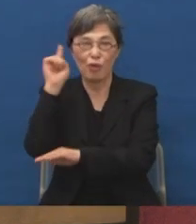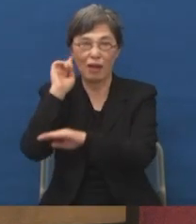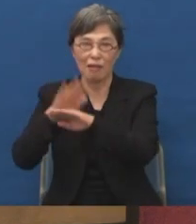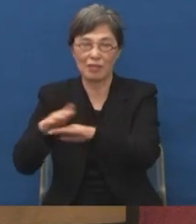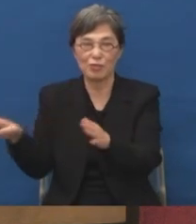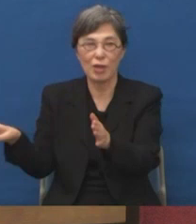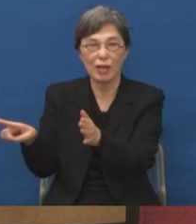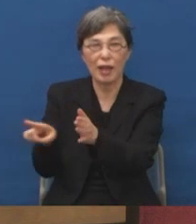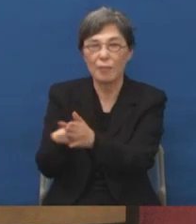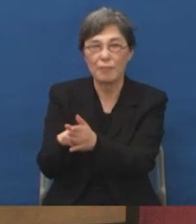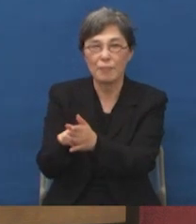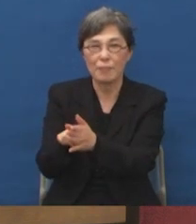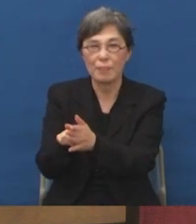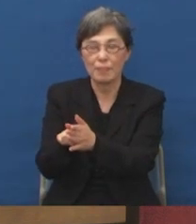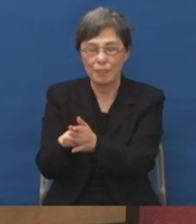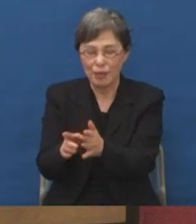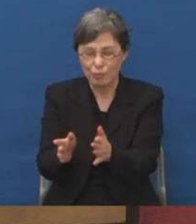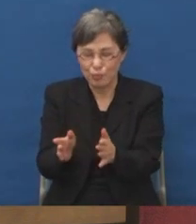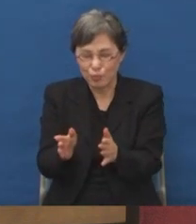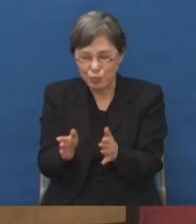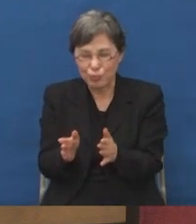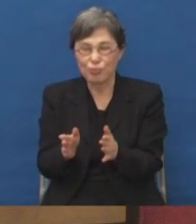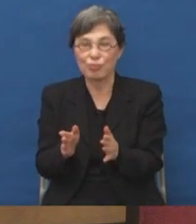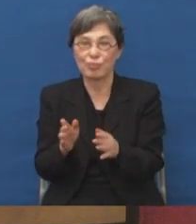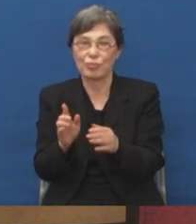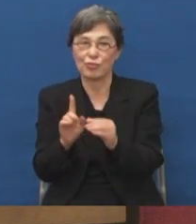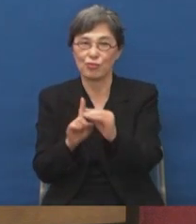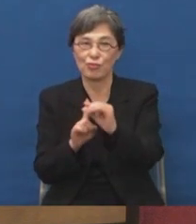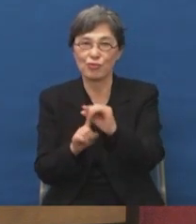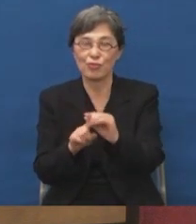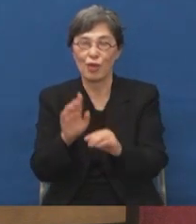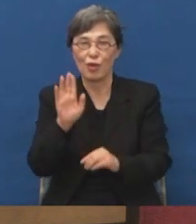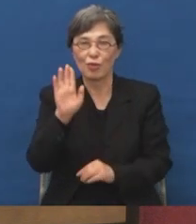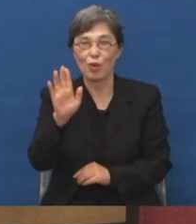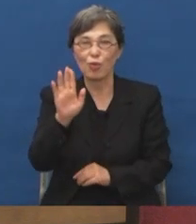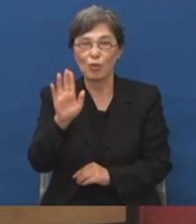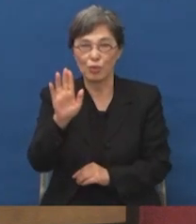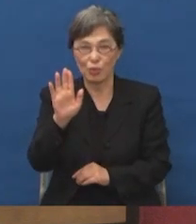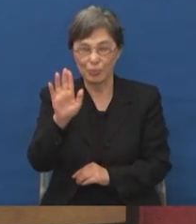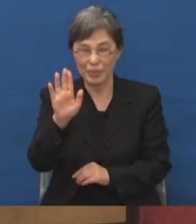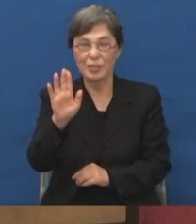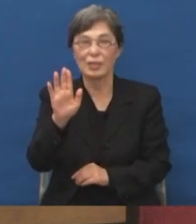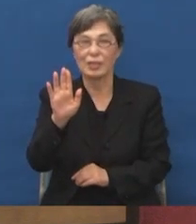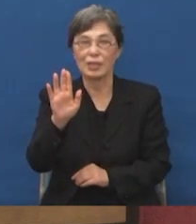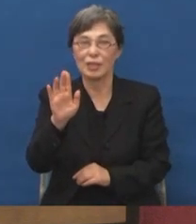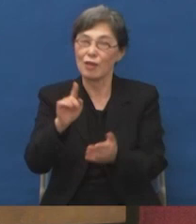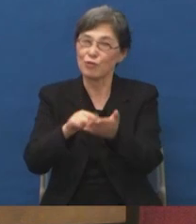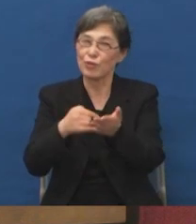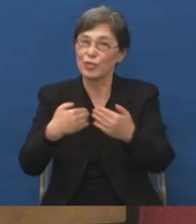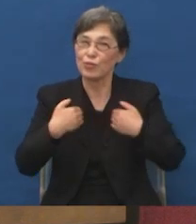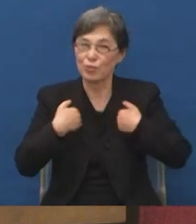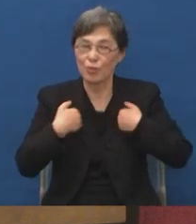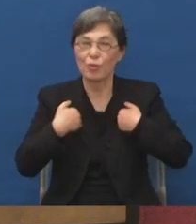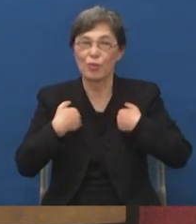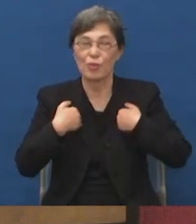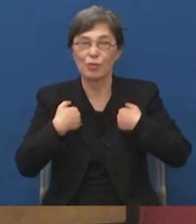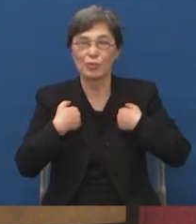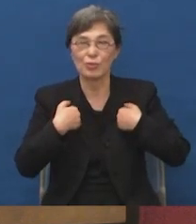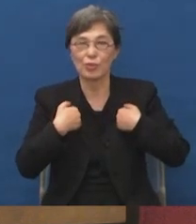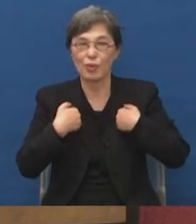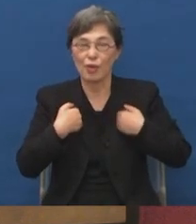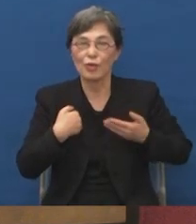来から慎重に対処しており、今後とも次の方針により処理するものとし、その輸出